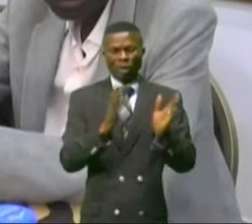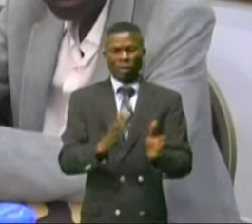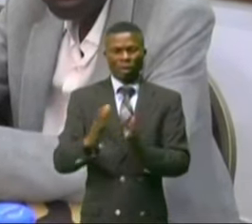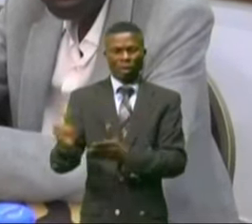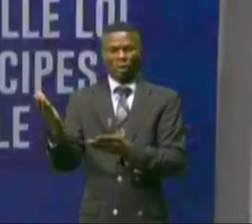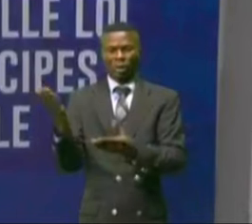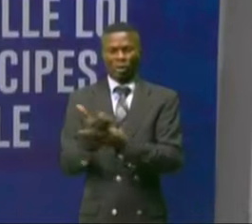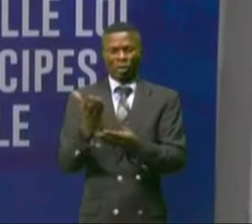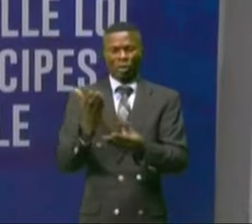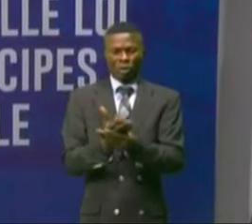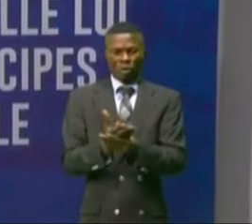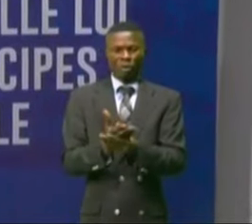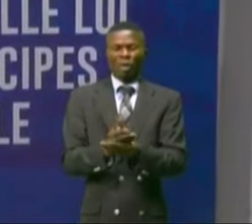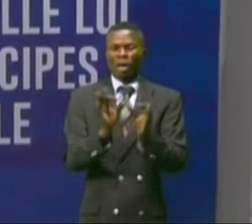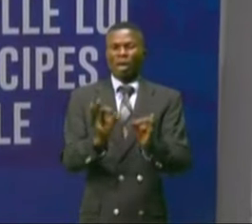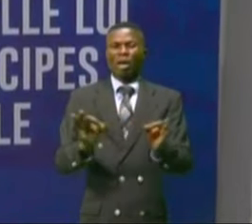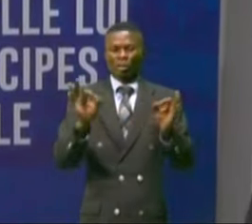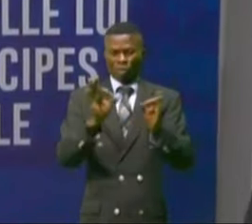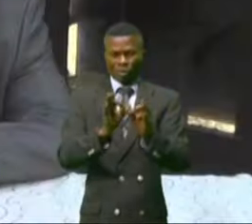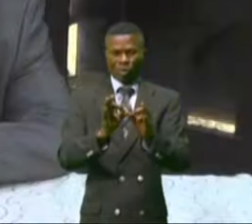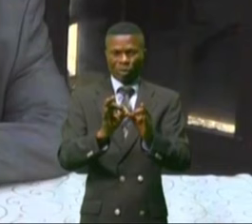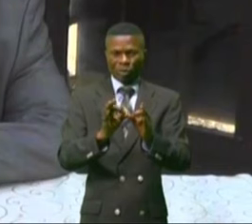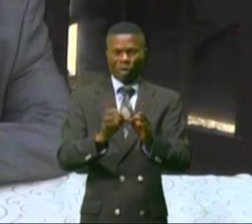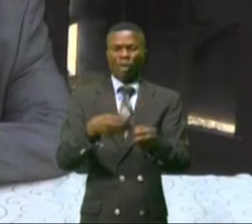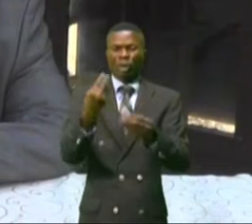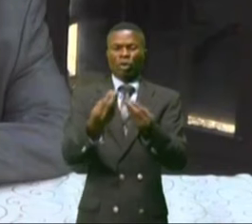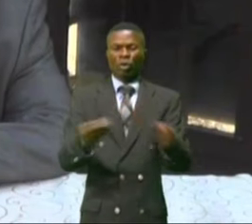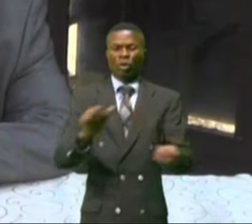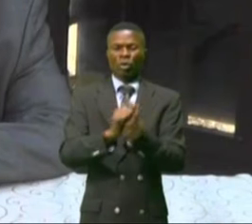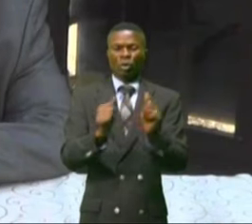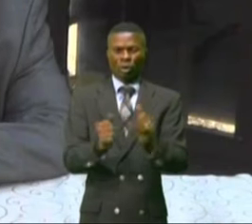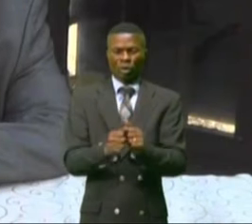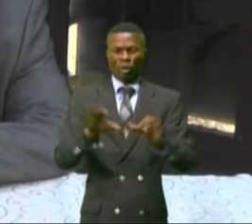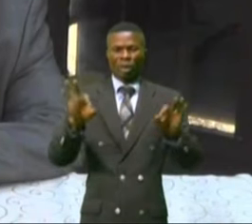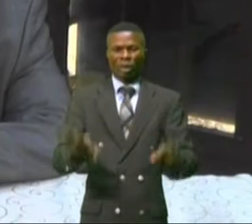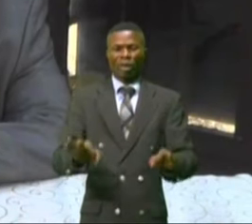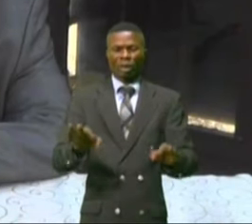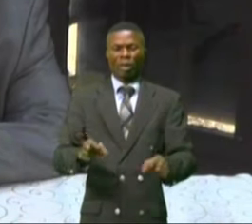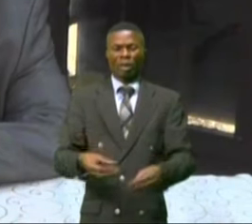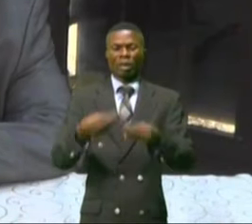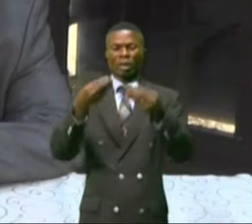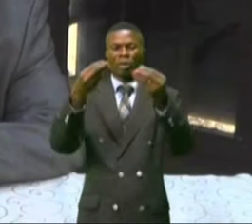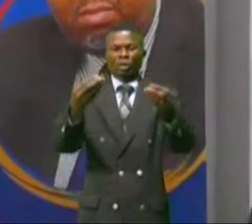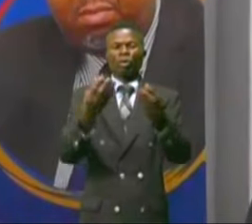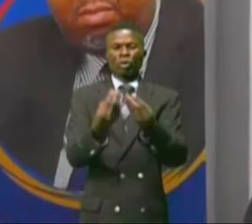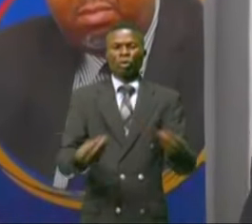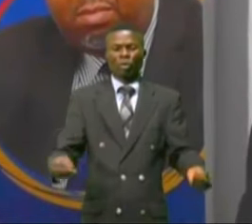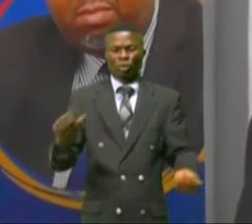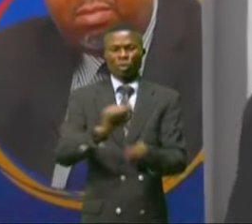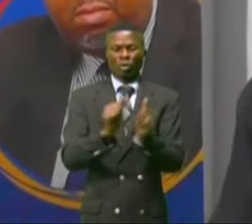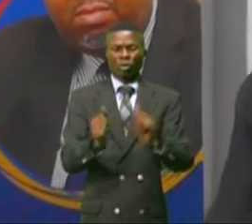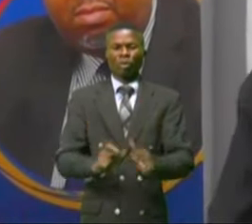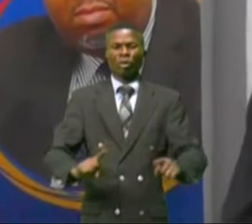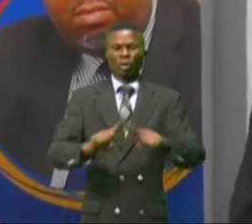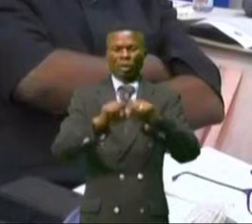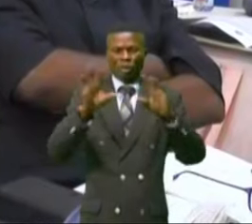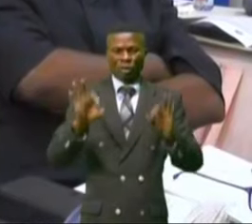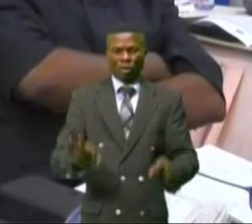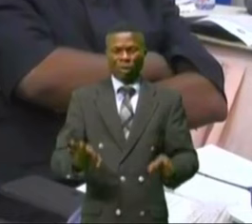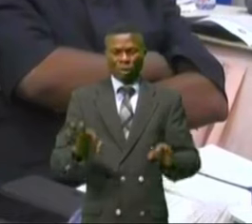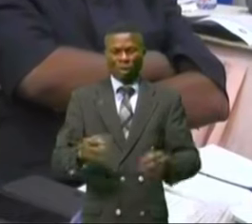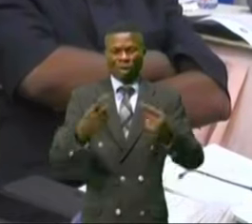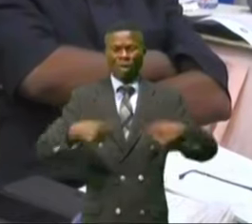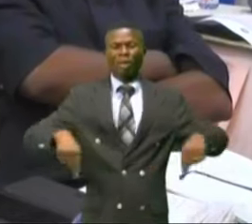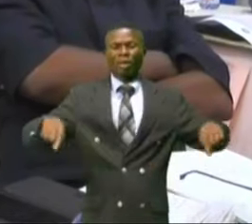l'élaboration d'un autre manuel qui va réglementer la gestion foncière et apporter des solutions aux conflits fonciers